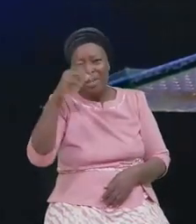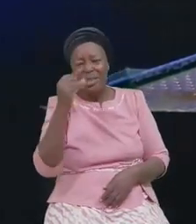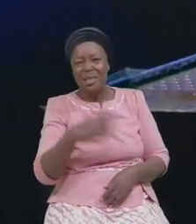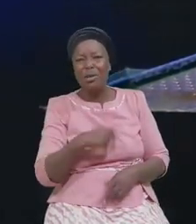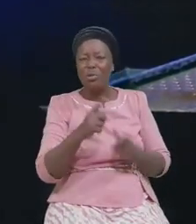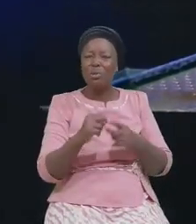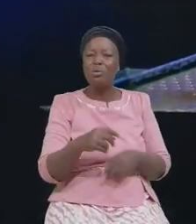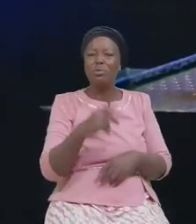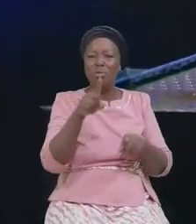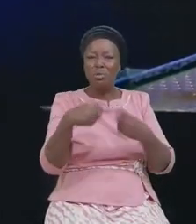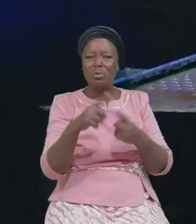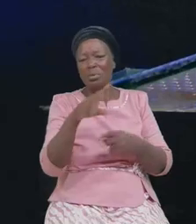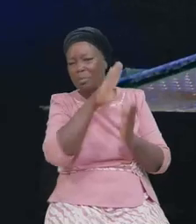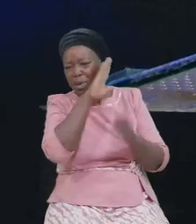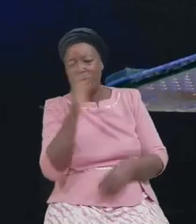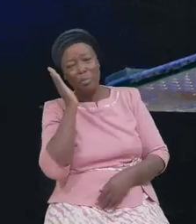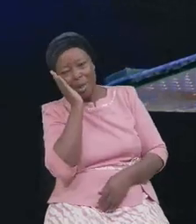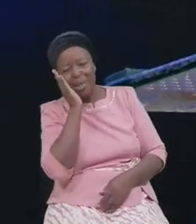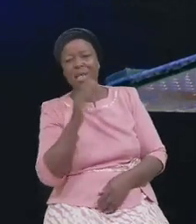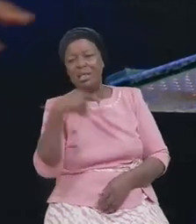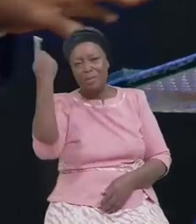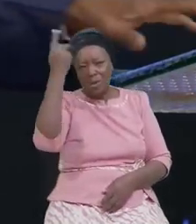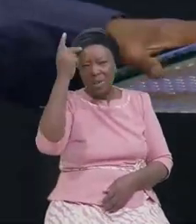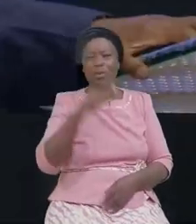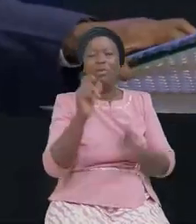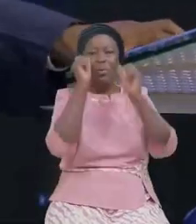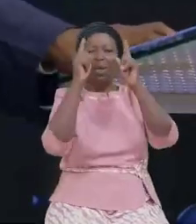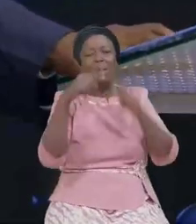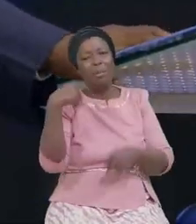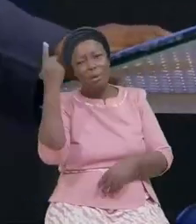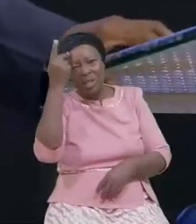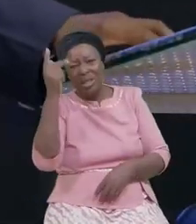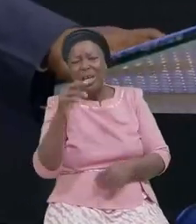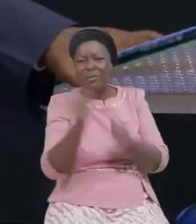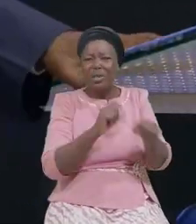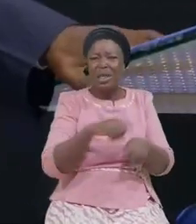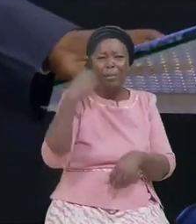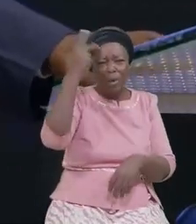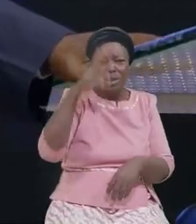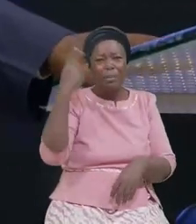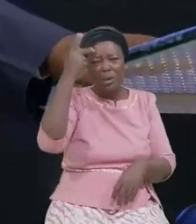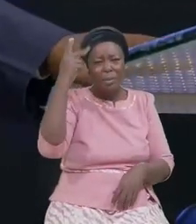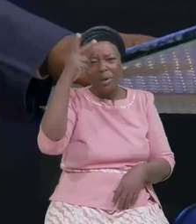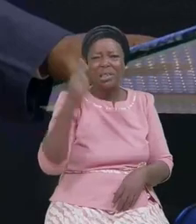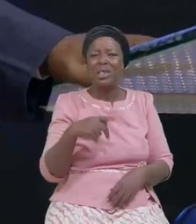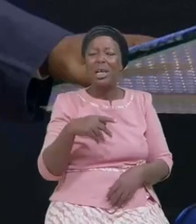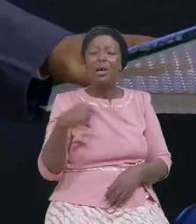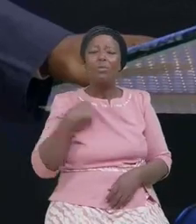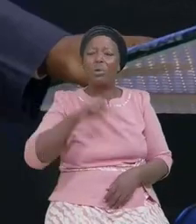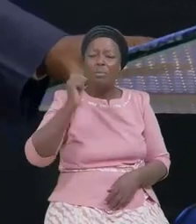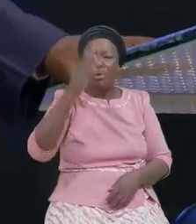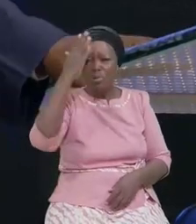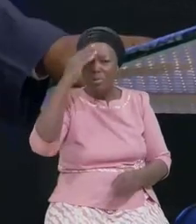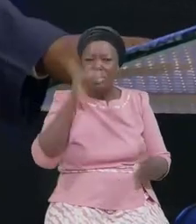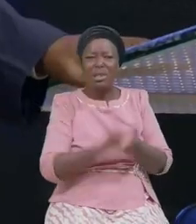politique, la prière en train de partir loin de beaucoup de vies, mais la politique en train de prendre le dessus, toutes les choses de ce monde, et